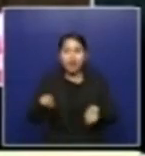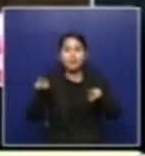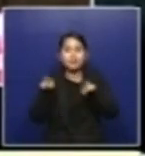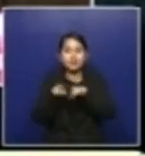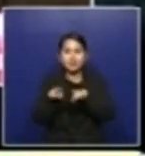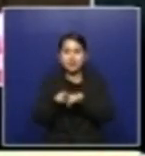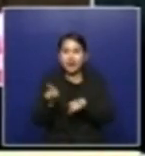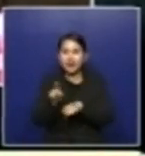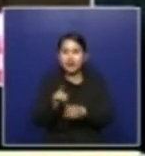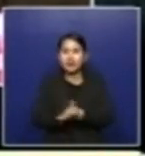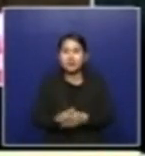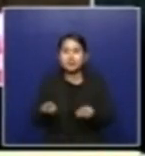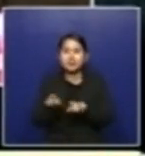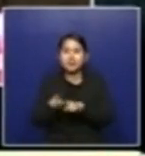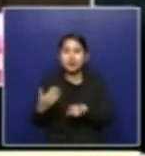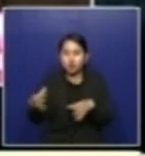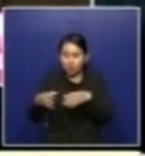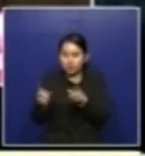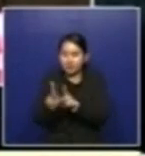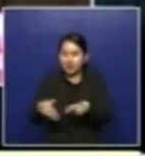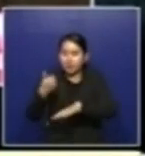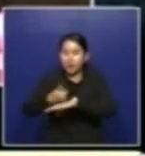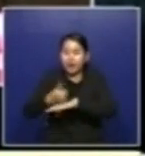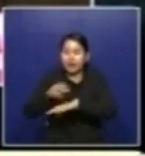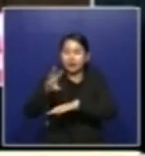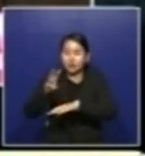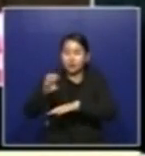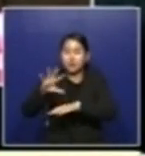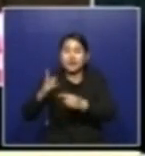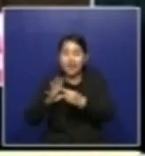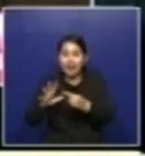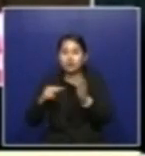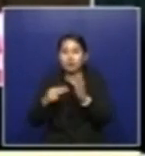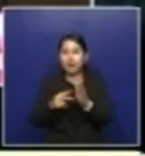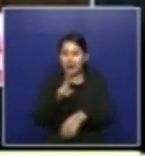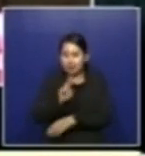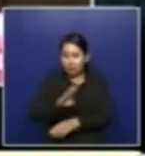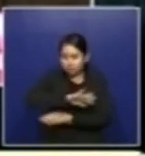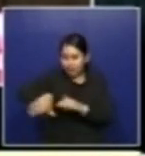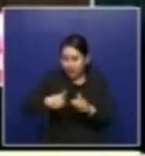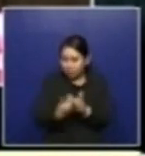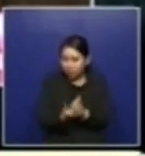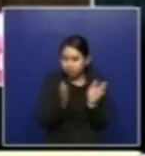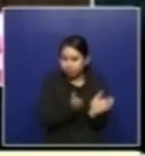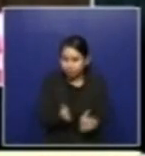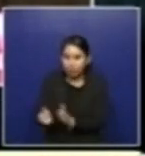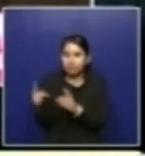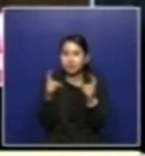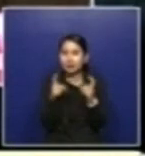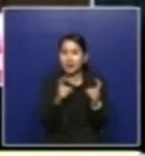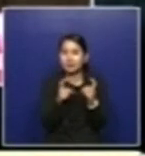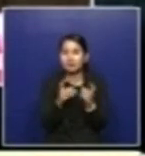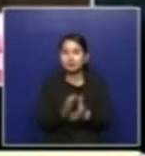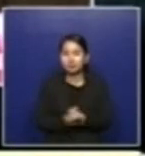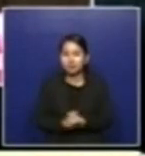ที่มีอาจารย์วิชามหาคุณเป็นประธานไหมครับสอบต้องทั้งระบบไม่งั้นเนี่ยมันแก้ปัญหาไม่ได้แ